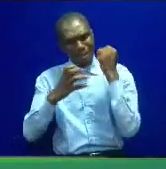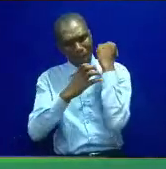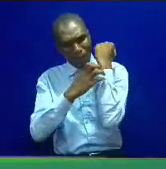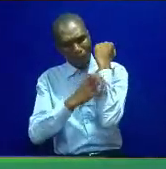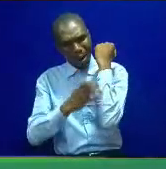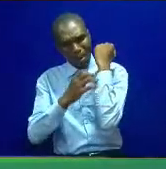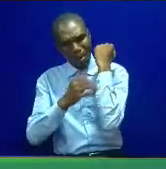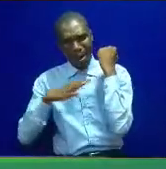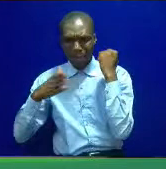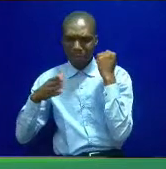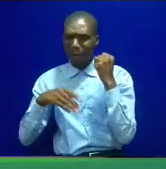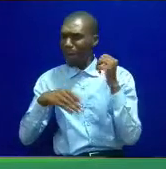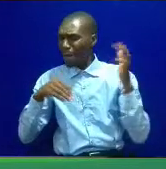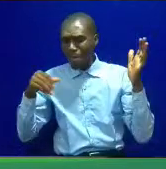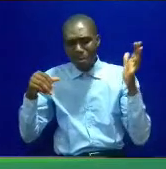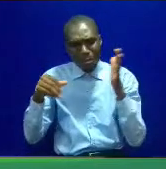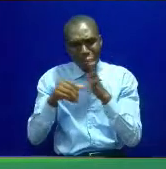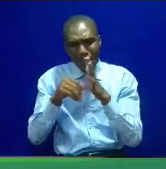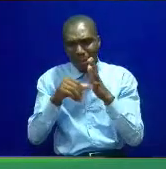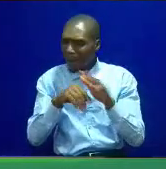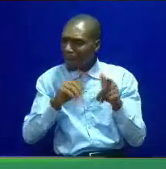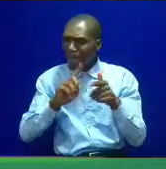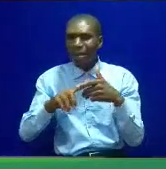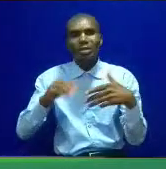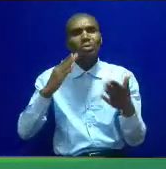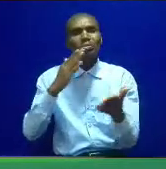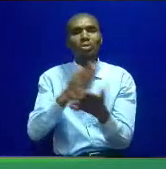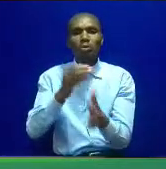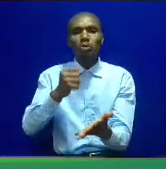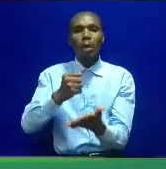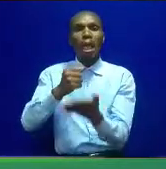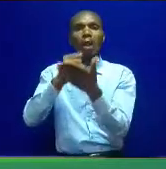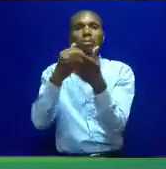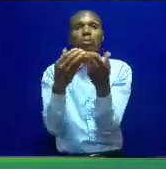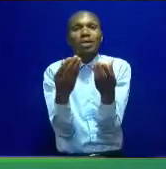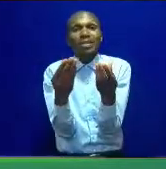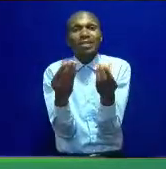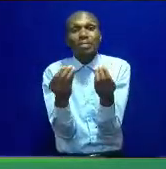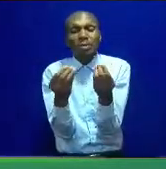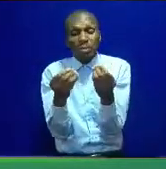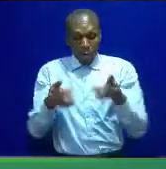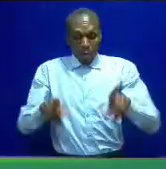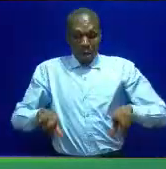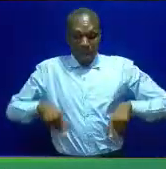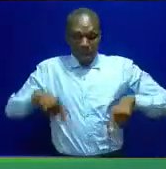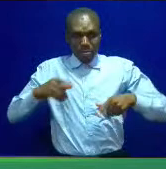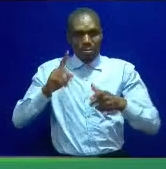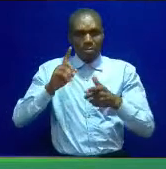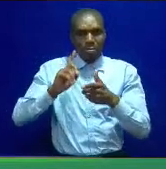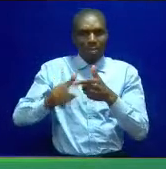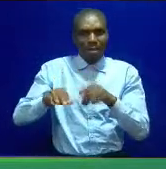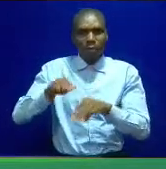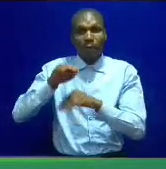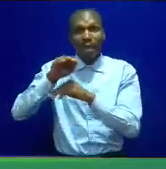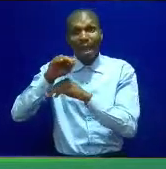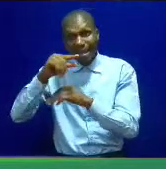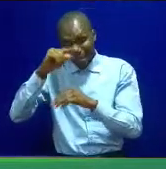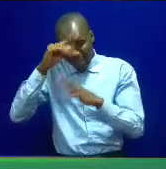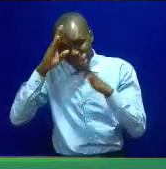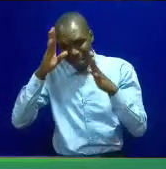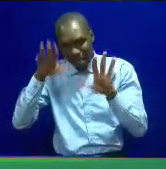go sumboka kabisa anyare go tokonya anyare go tuororo belio pokimo ne gaba na yete twanga nye sava enyare go